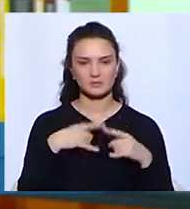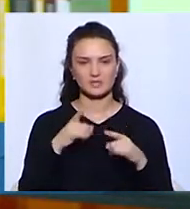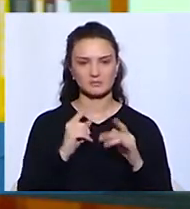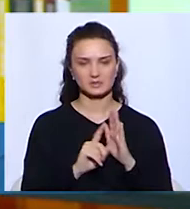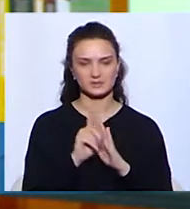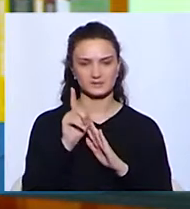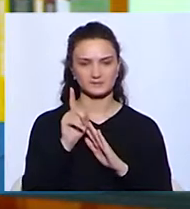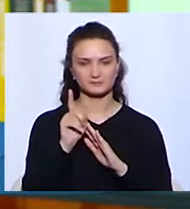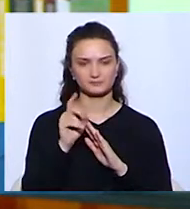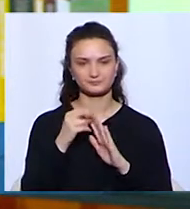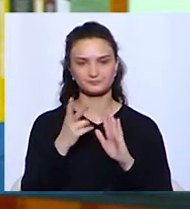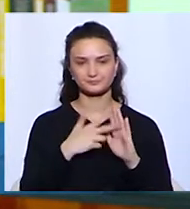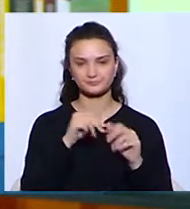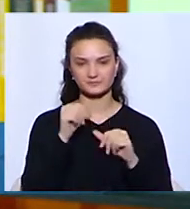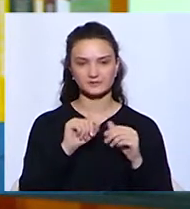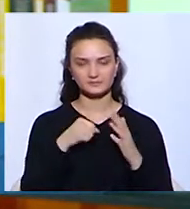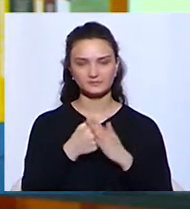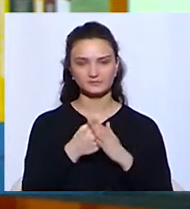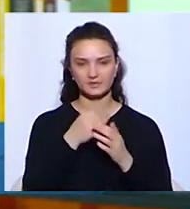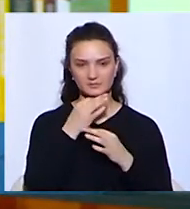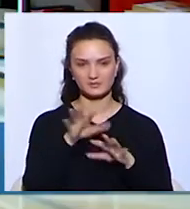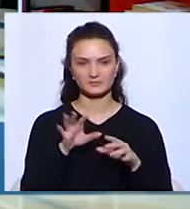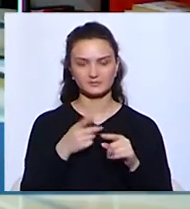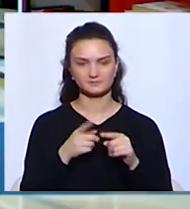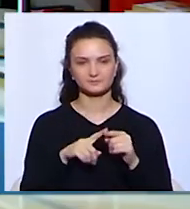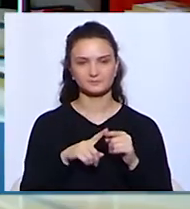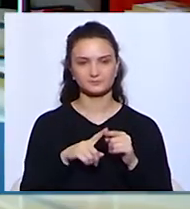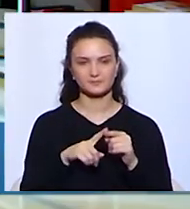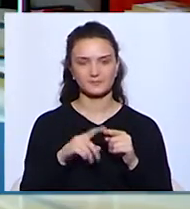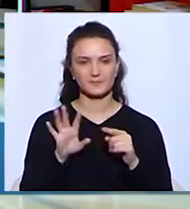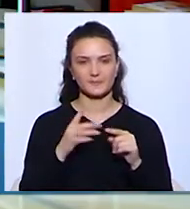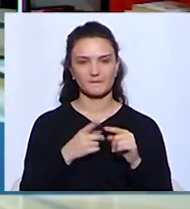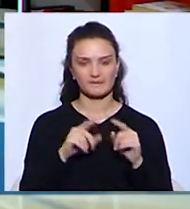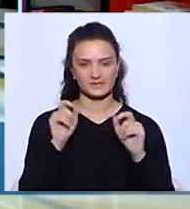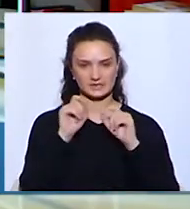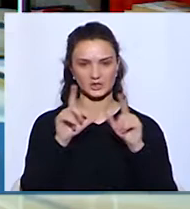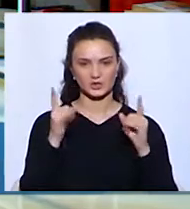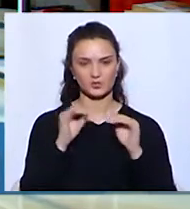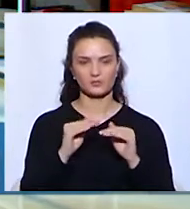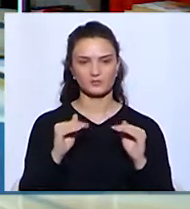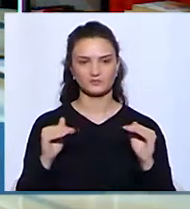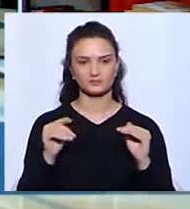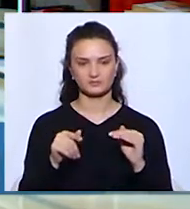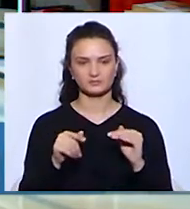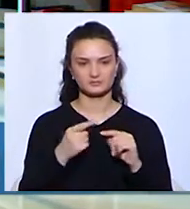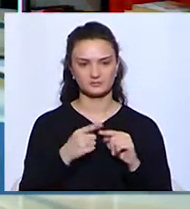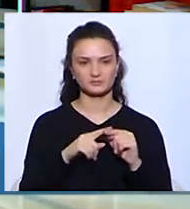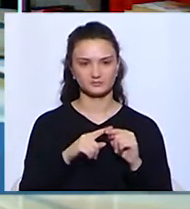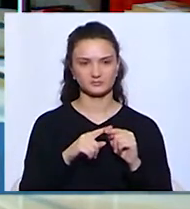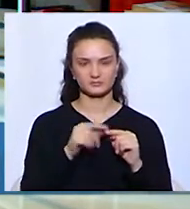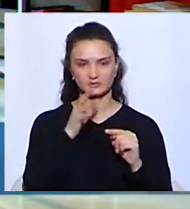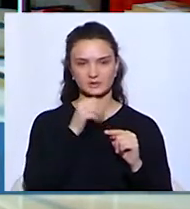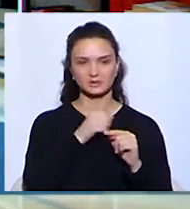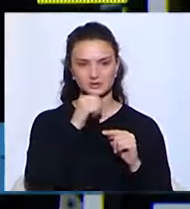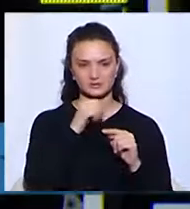დაბადებიდან 18 წლამდე შეიძლება იყოს ნებისმიერ ფაზაში ეს დაავადებები მაგალითად. არა, ეს ძირითადად არის სასკოლო ასაკის ბავშვები. დიახ, აი ამიტომ ხაზი გავუსვათ ასაკობრივ კატეგორიას.